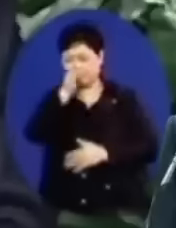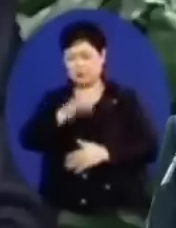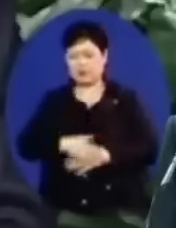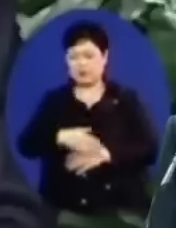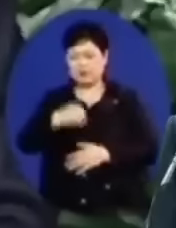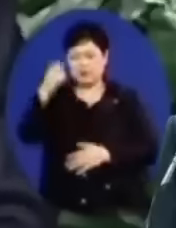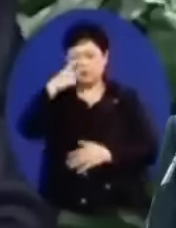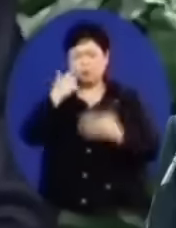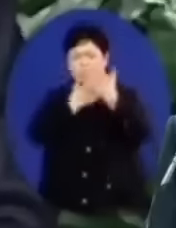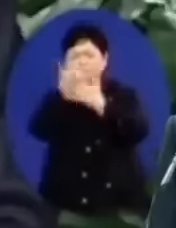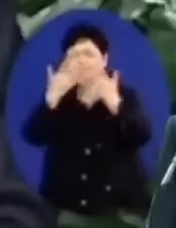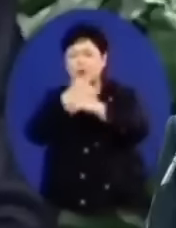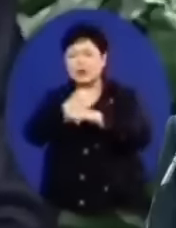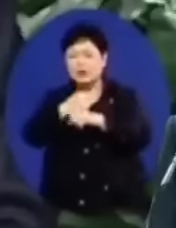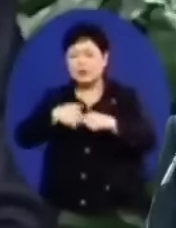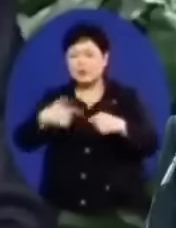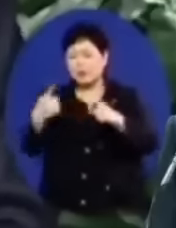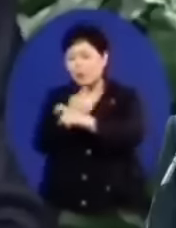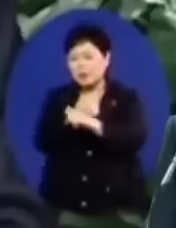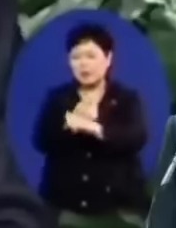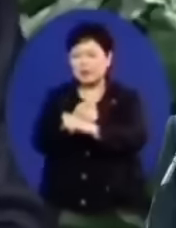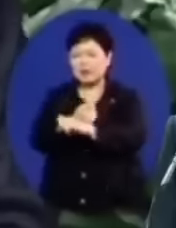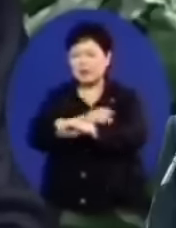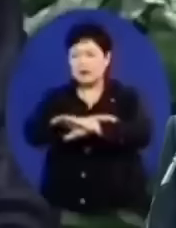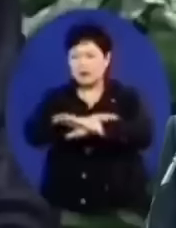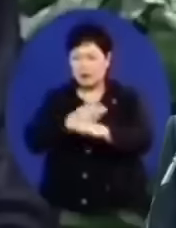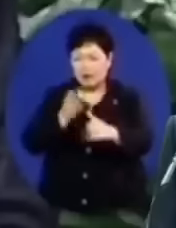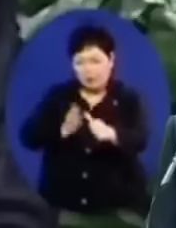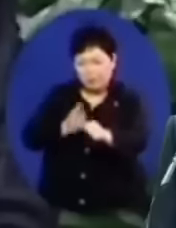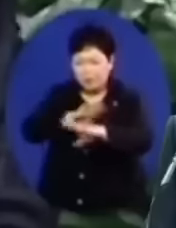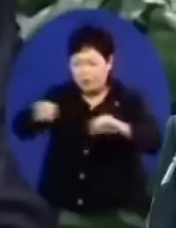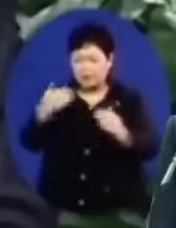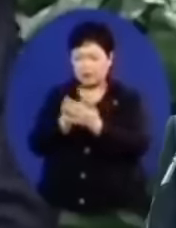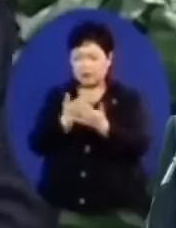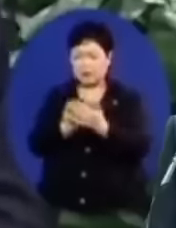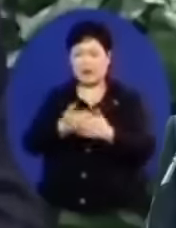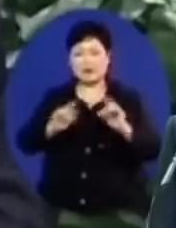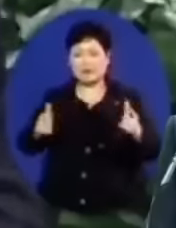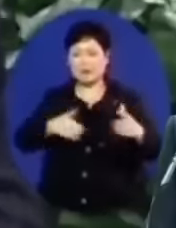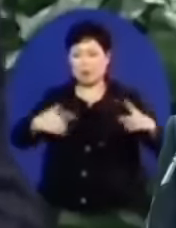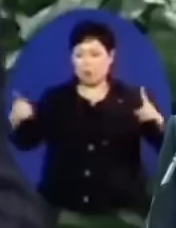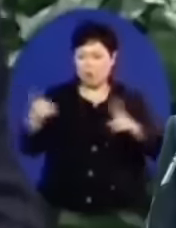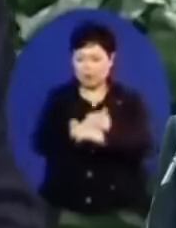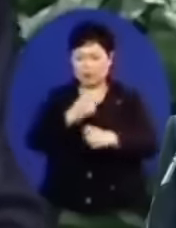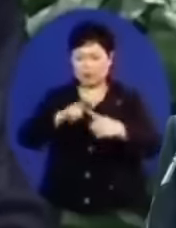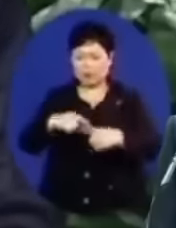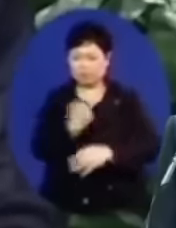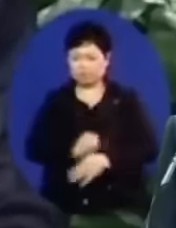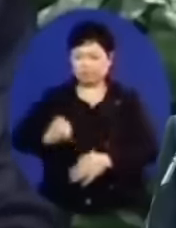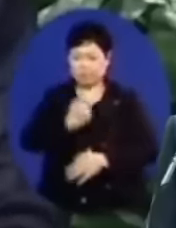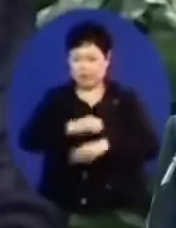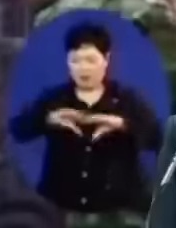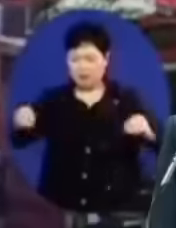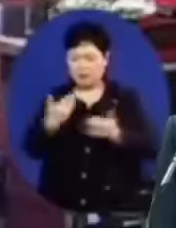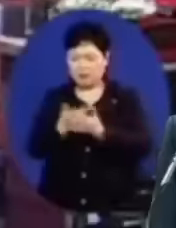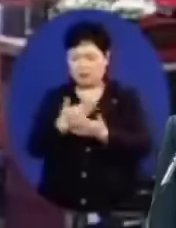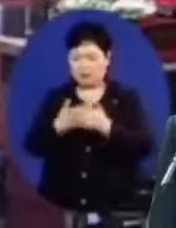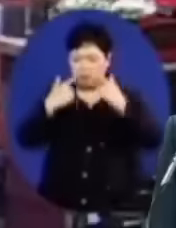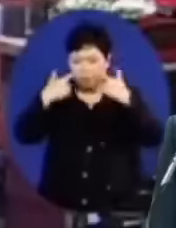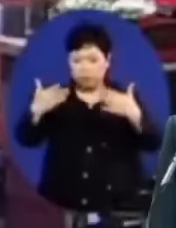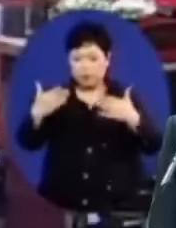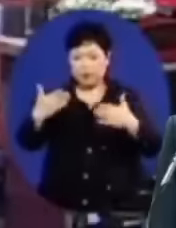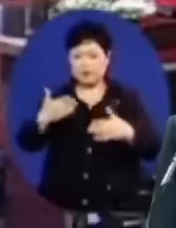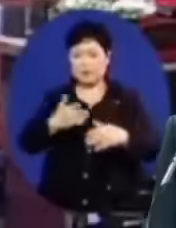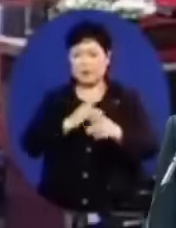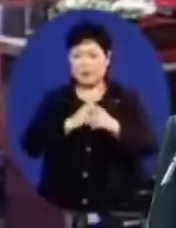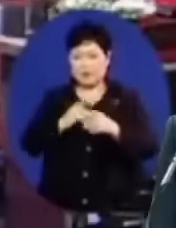막연하게 내 원한을 풀어주소서 하지 않습니다. 내 원수에 대한 나의 원한을 풀어주소서. 분명한